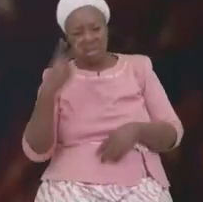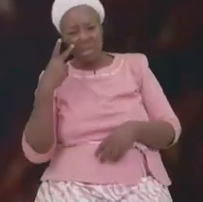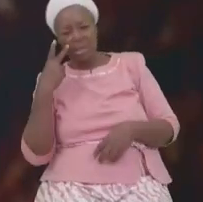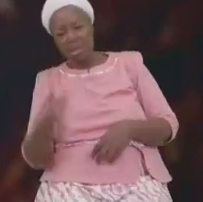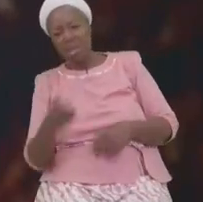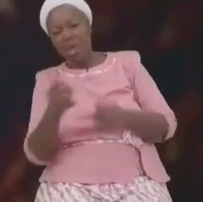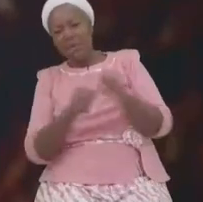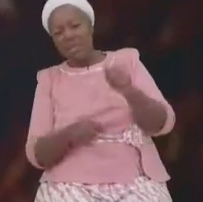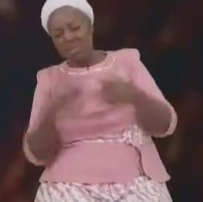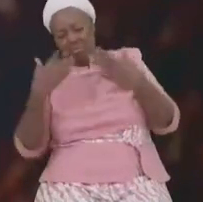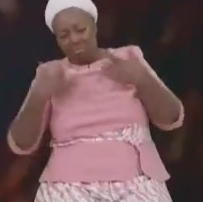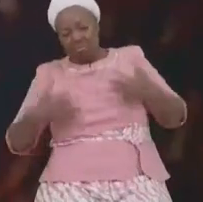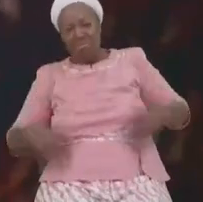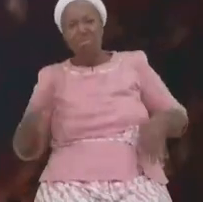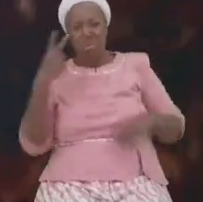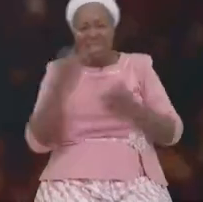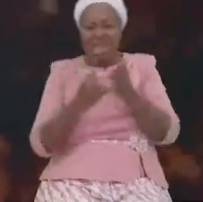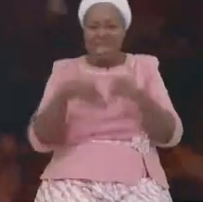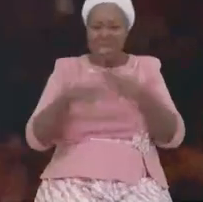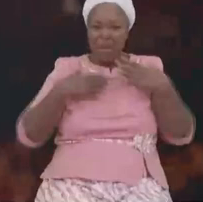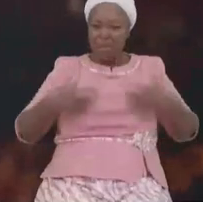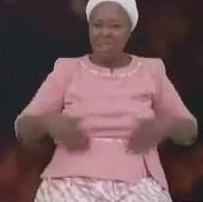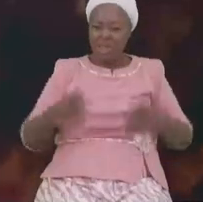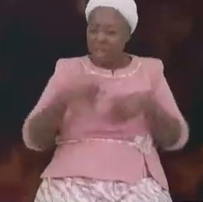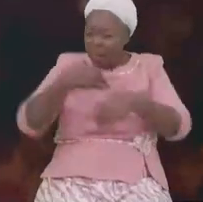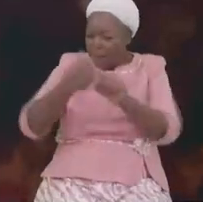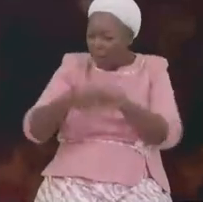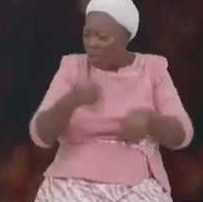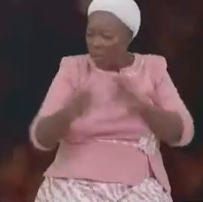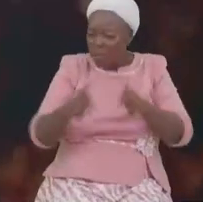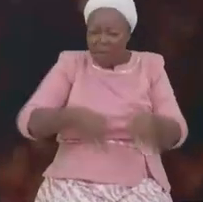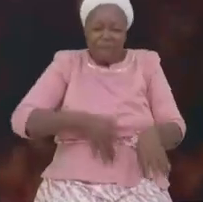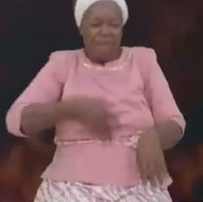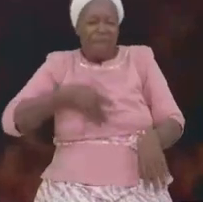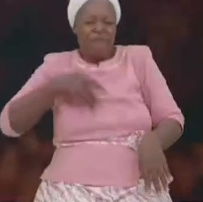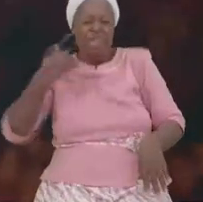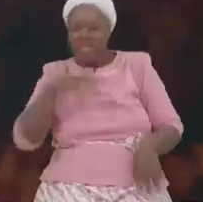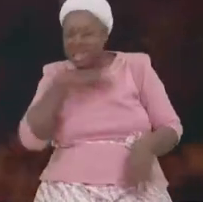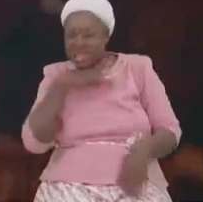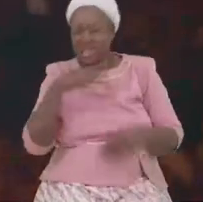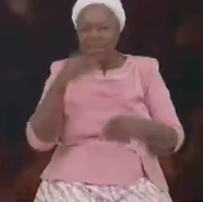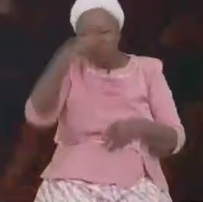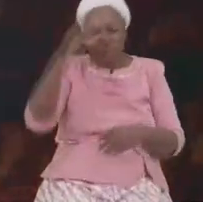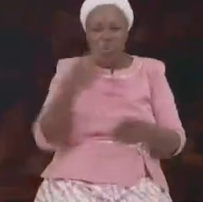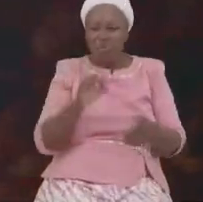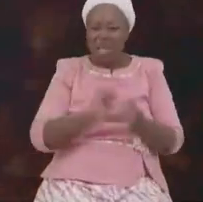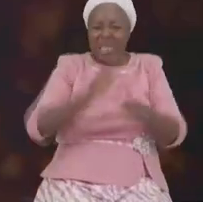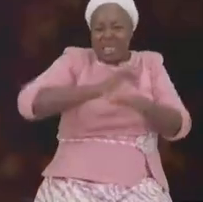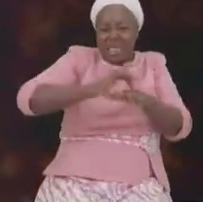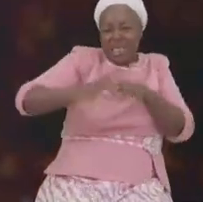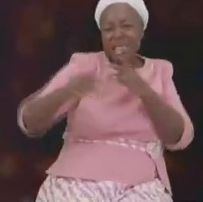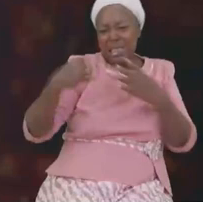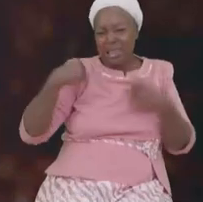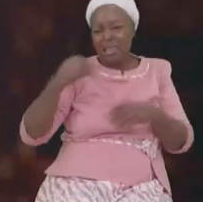leur corps là. Et ils amènent les autres à se sentir souillés. Tout ce type